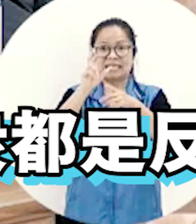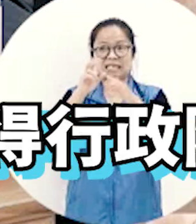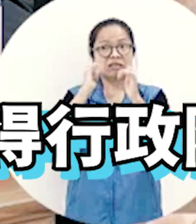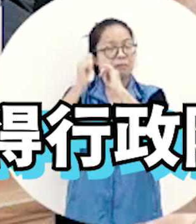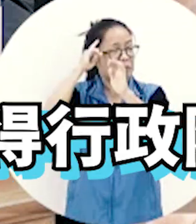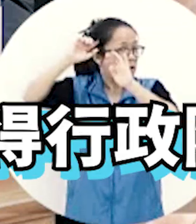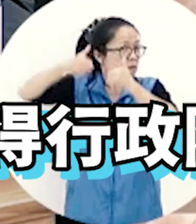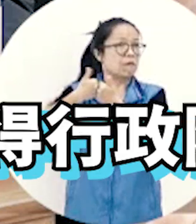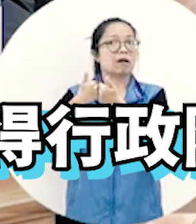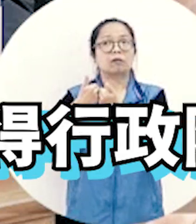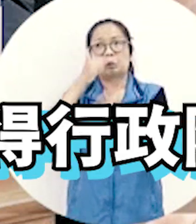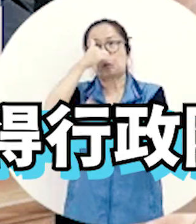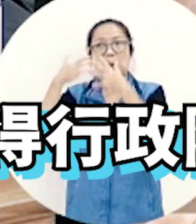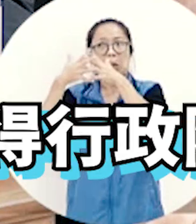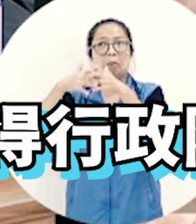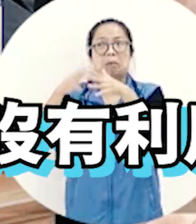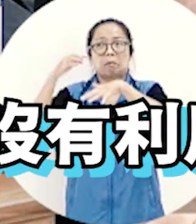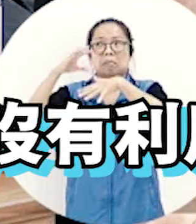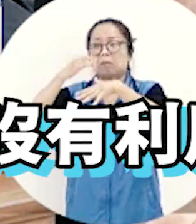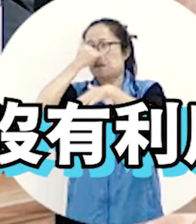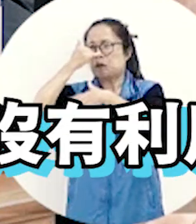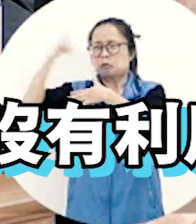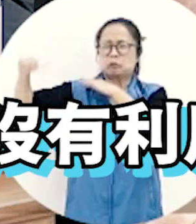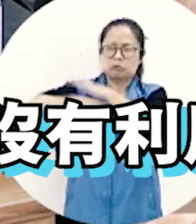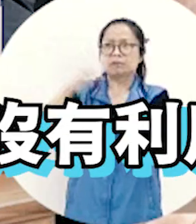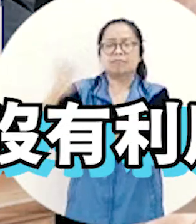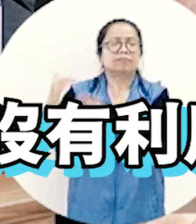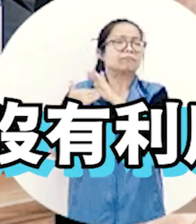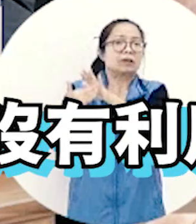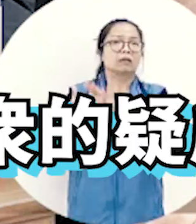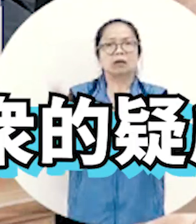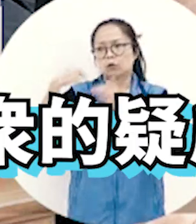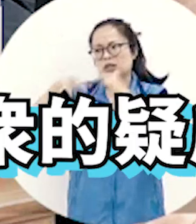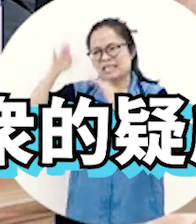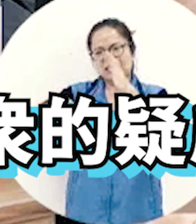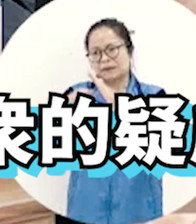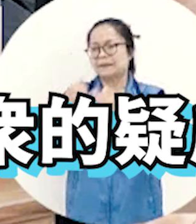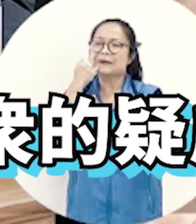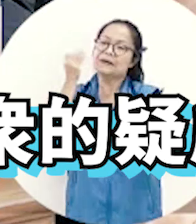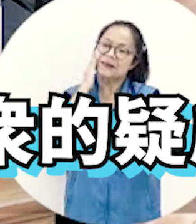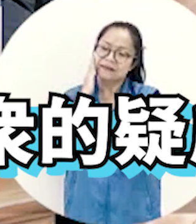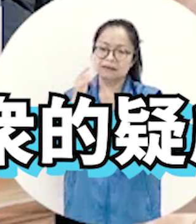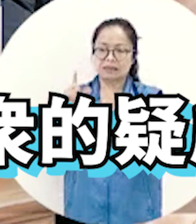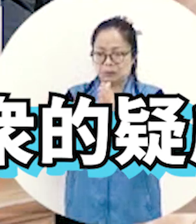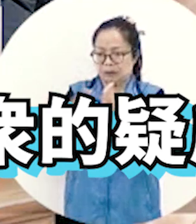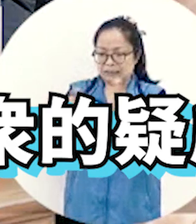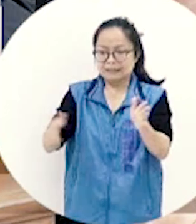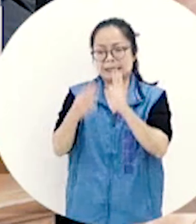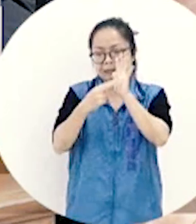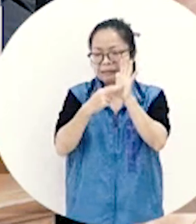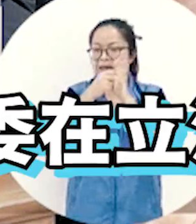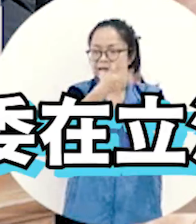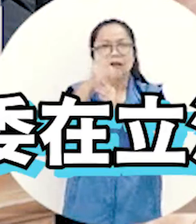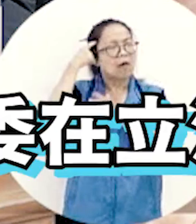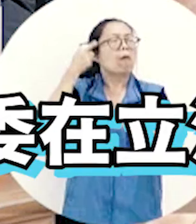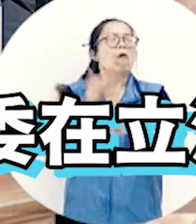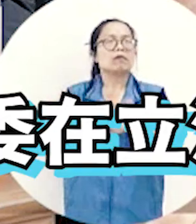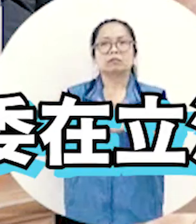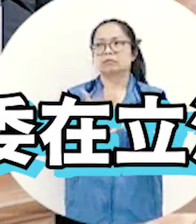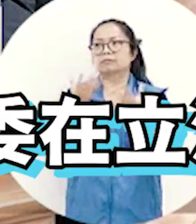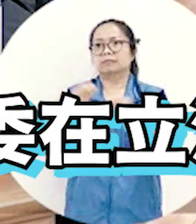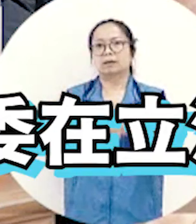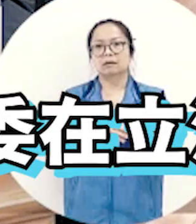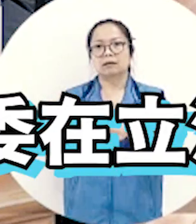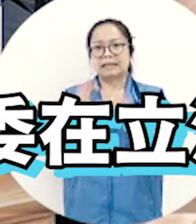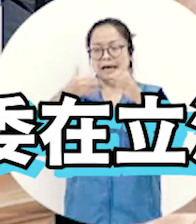口。那我是觉得行政院很可惜啦，就是说他没有利用这段时间好好的把民众的疑虑啊说明清楚。 对， 看国民党的立委